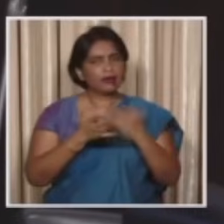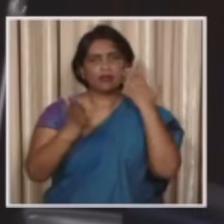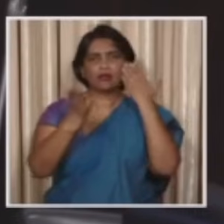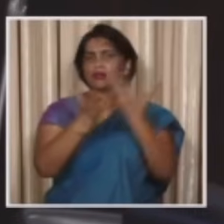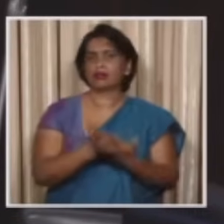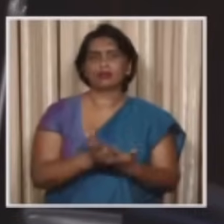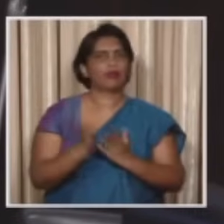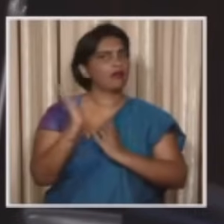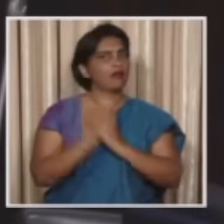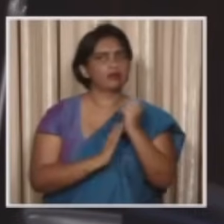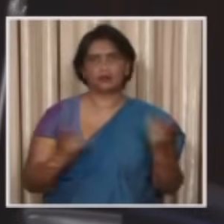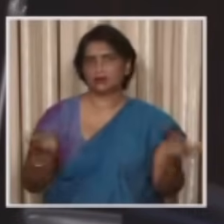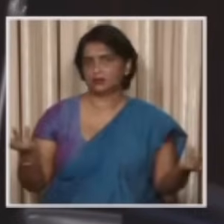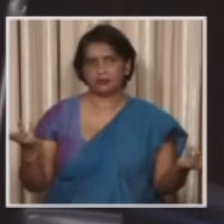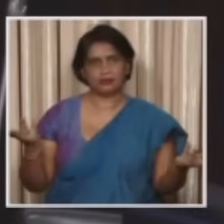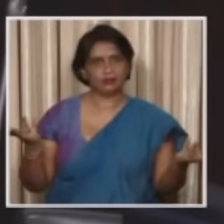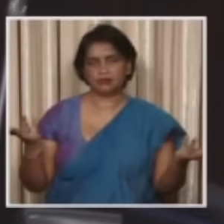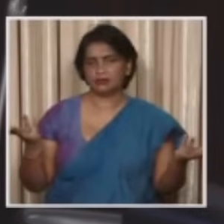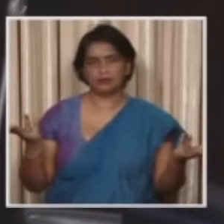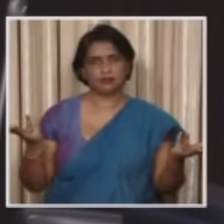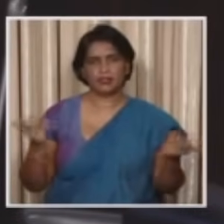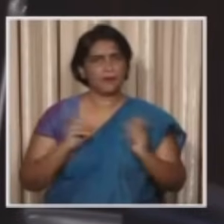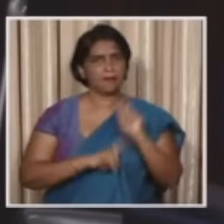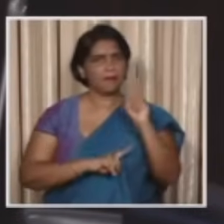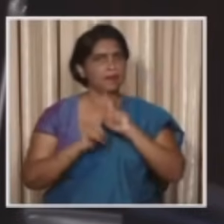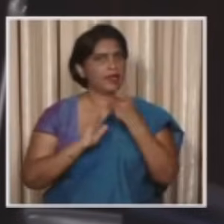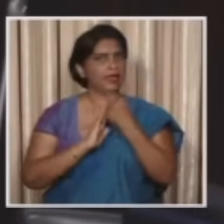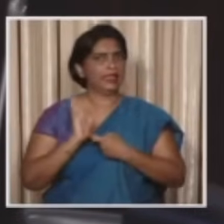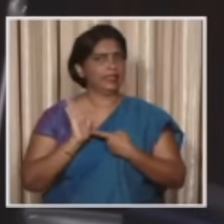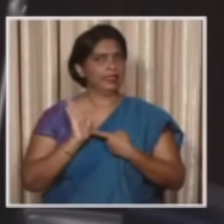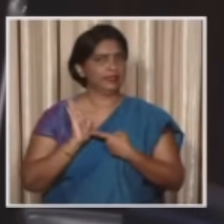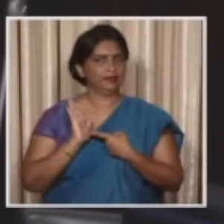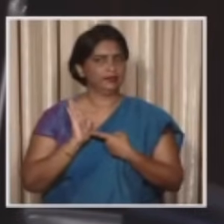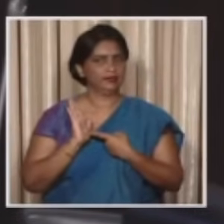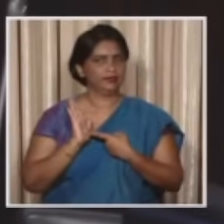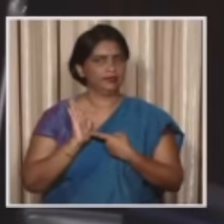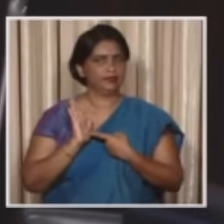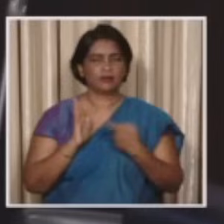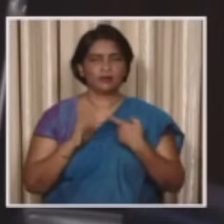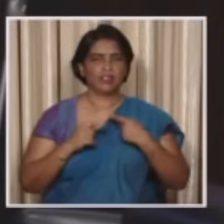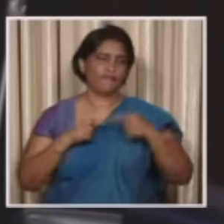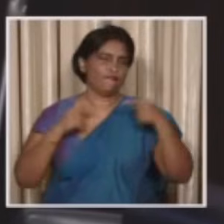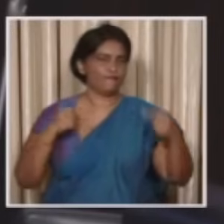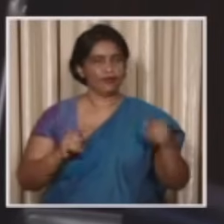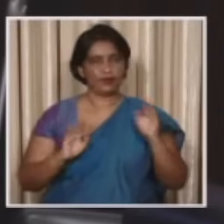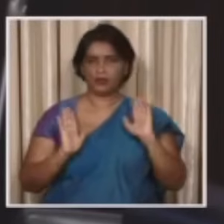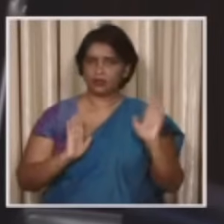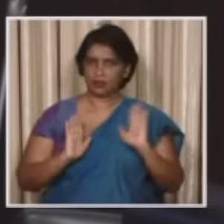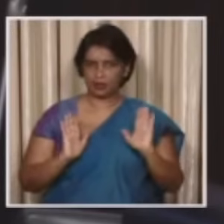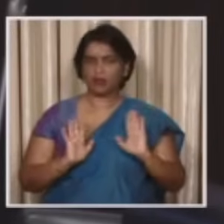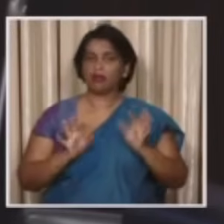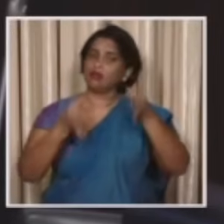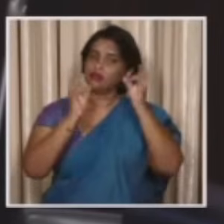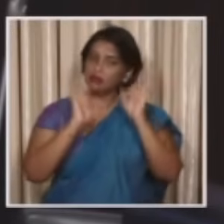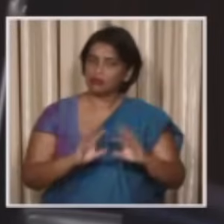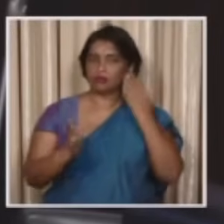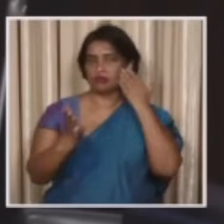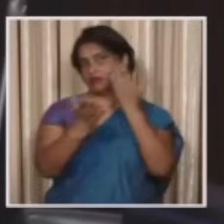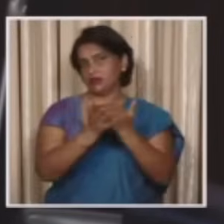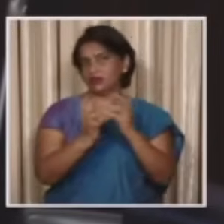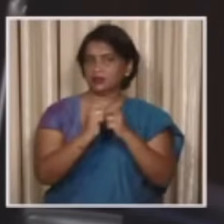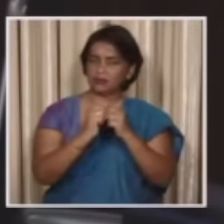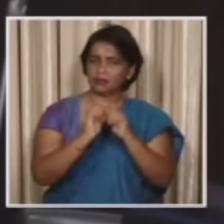හරි කාටවත් අයිතියක් නැහැ. ඒක නෙමෙයි පාර්ලිමේන්තු සම්ප්‍රදාය. මගේ කිසි විරෝධතාවයක් නැහැ. ඒක නිසි පරිදි ඉදිරිපත් කිරීම